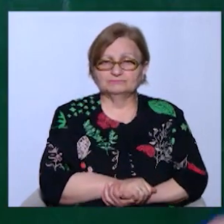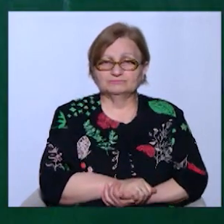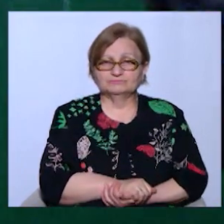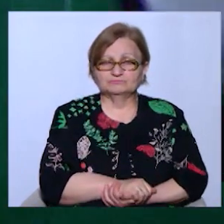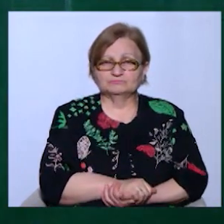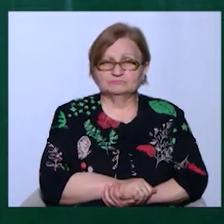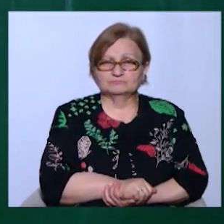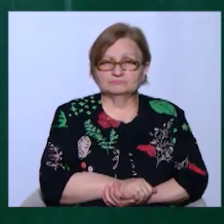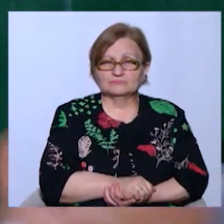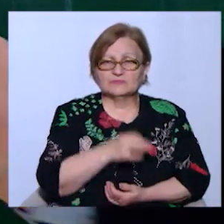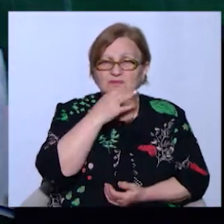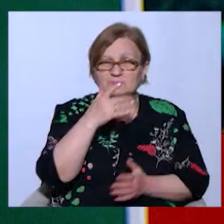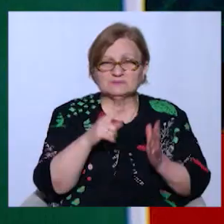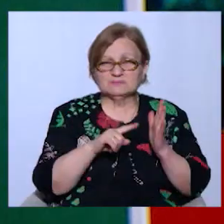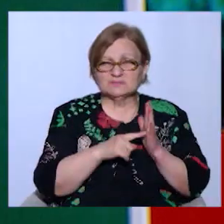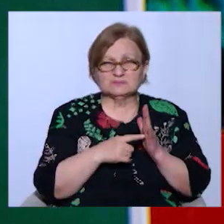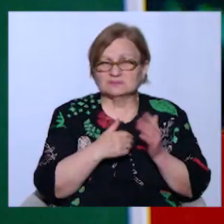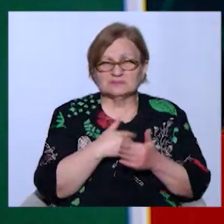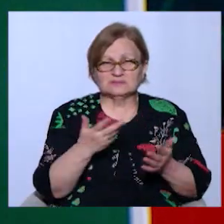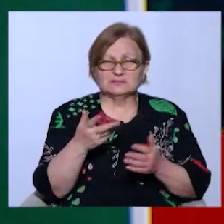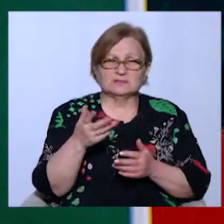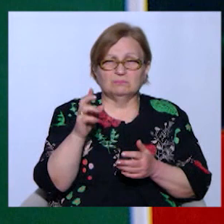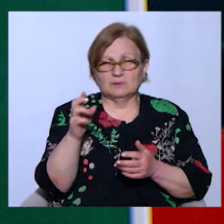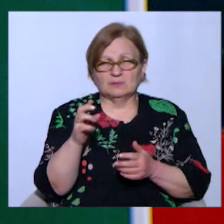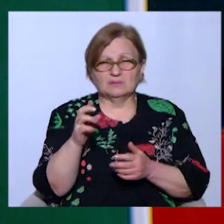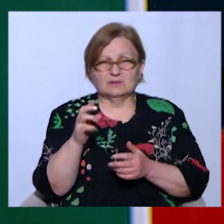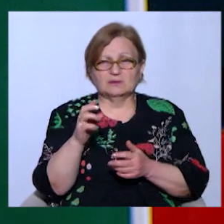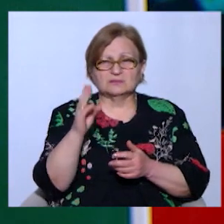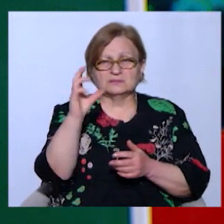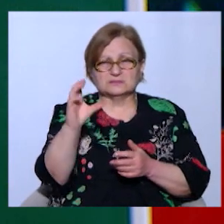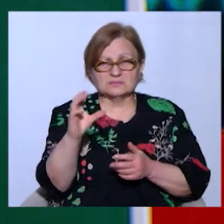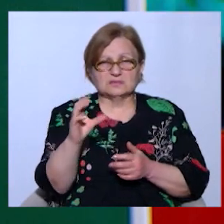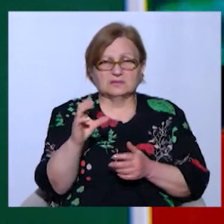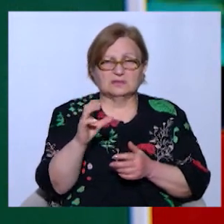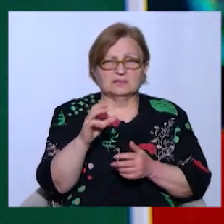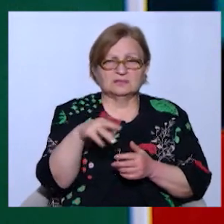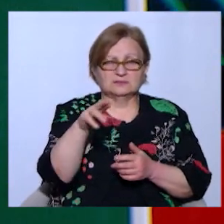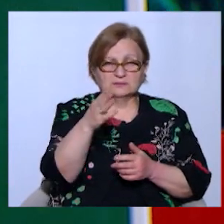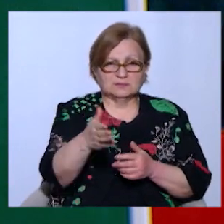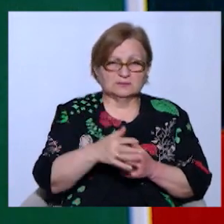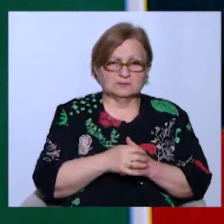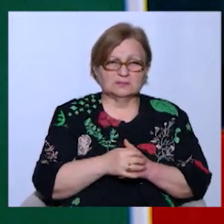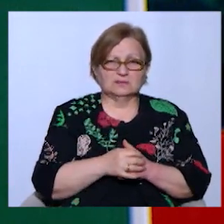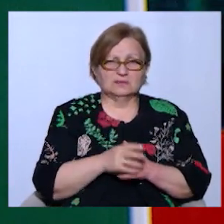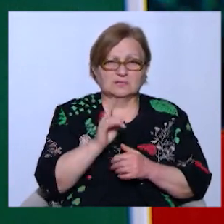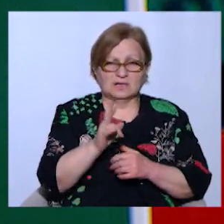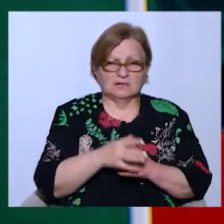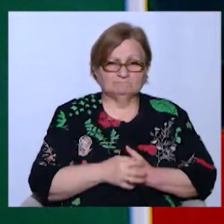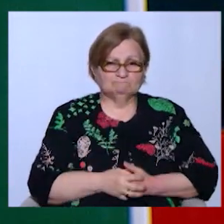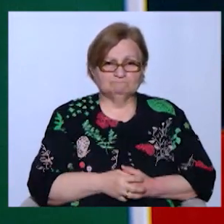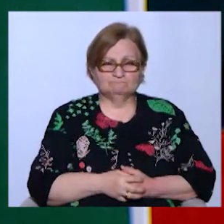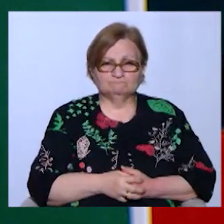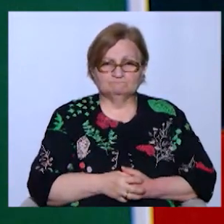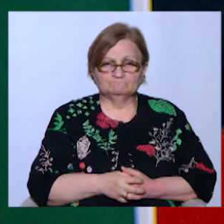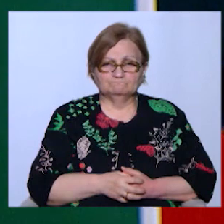ამას ნებისმიერ წერტილს აძგნებავთ B. აქ იყოს C, აქ იყოს D, ეს იყოს K